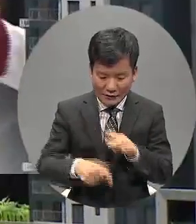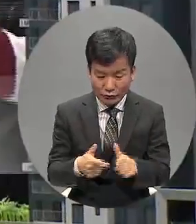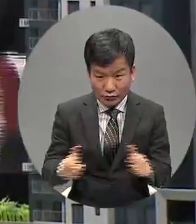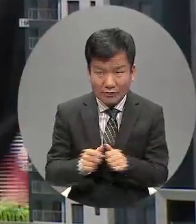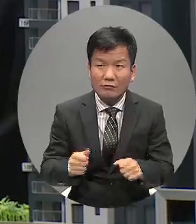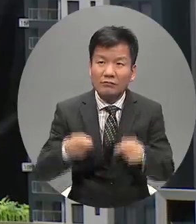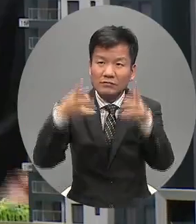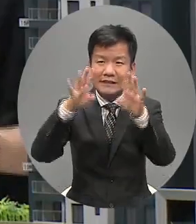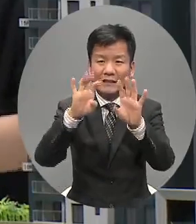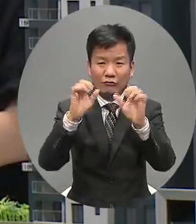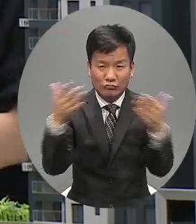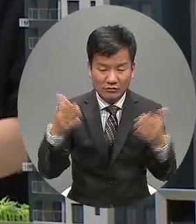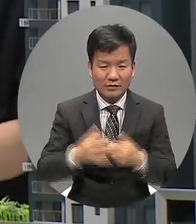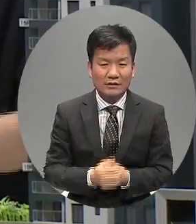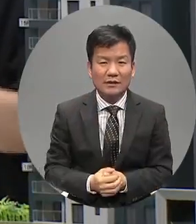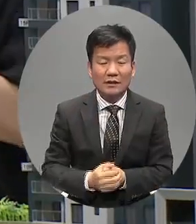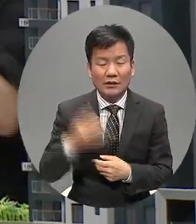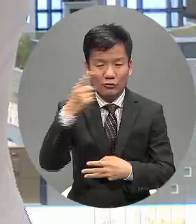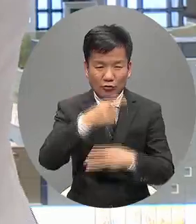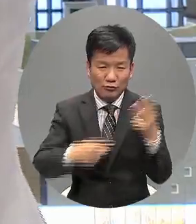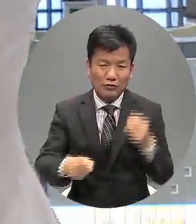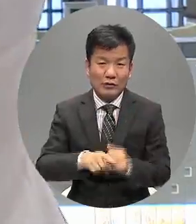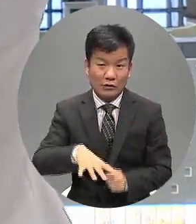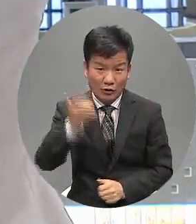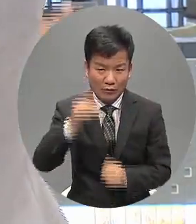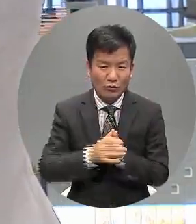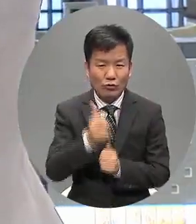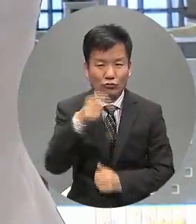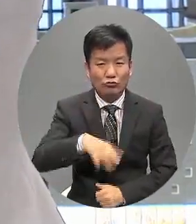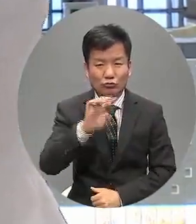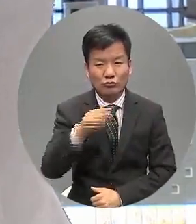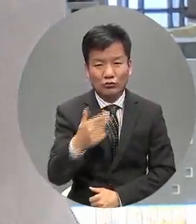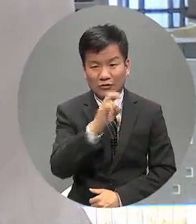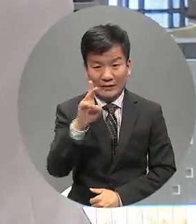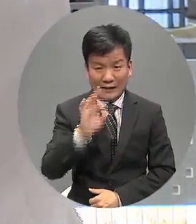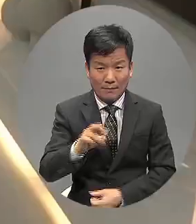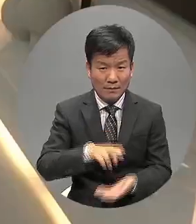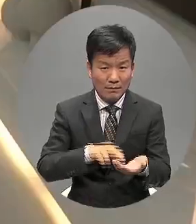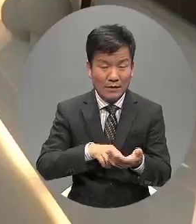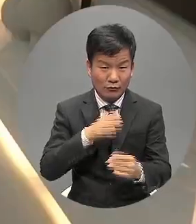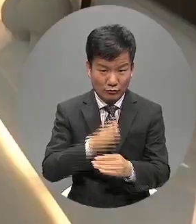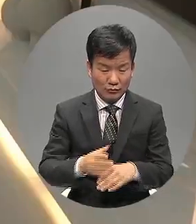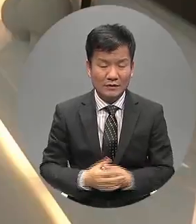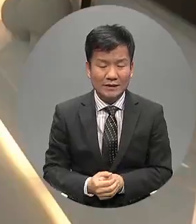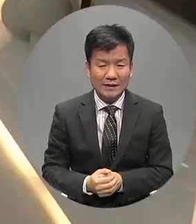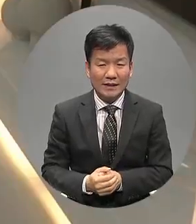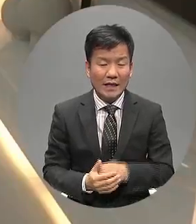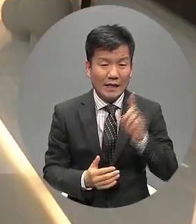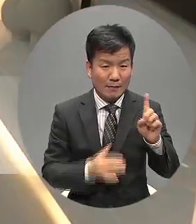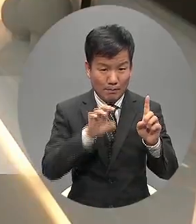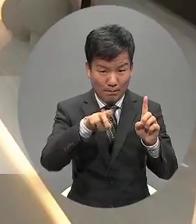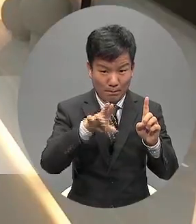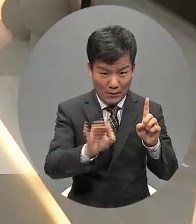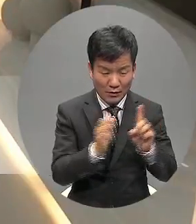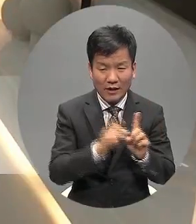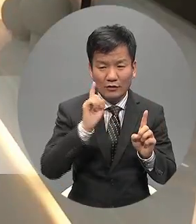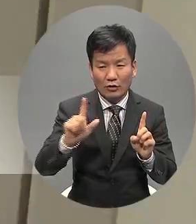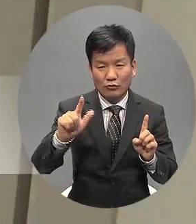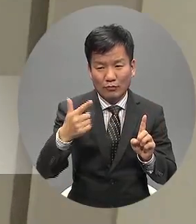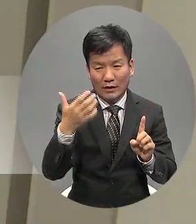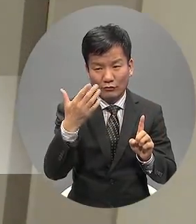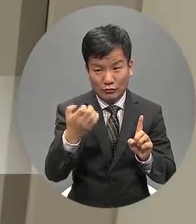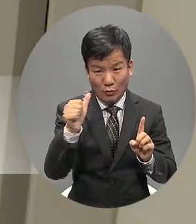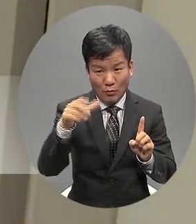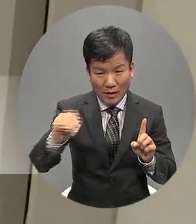전체 258세대로 청주에선 처음으로 후분양으로 진행됐습니다. 분양가는 3.3제곱미터당